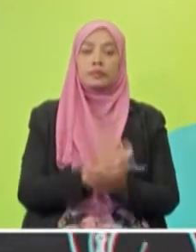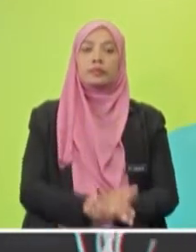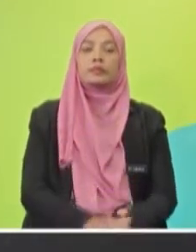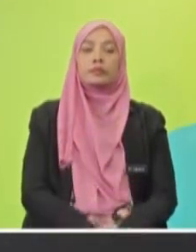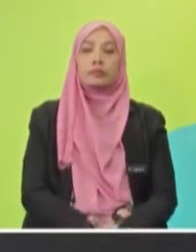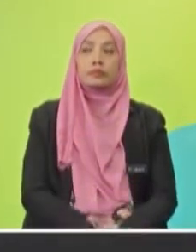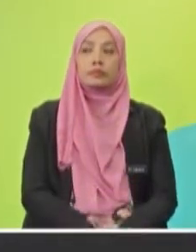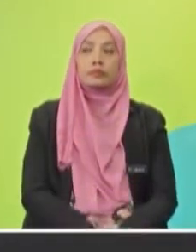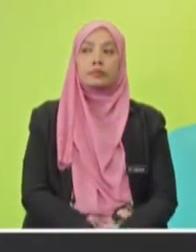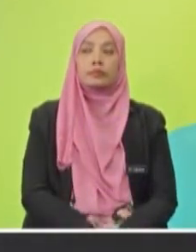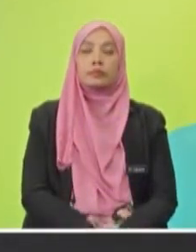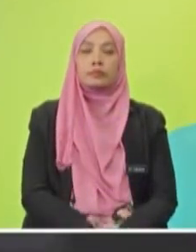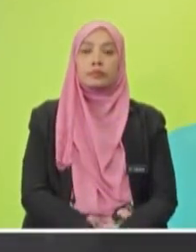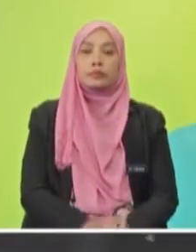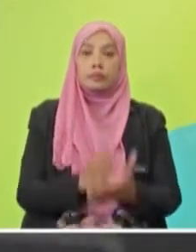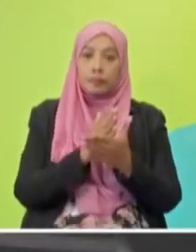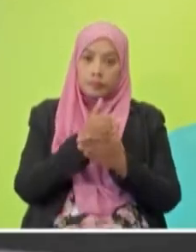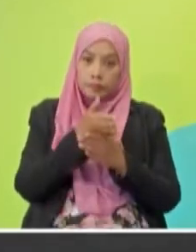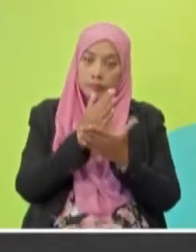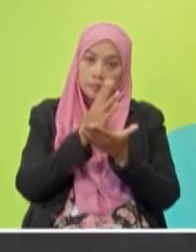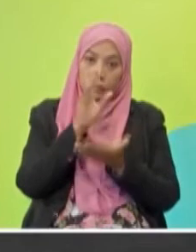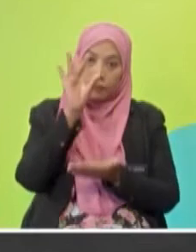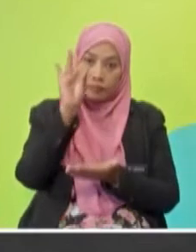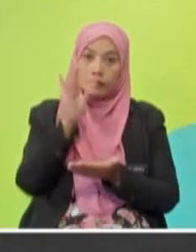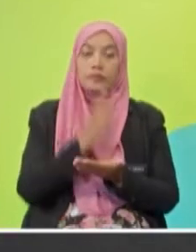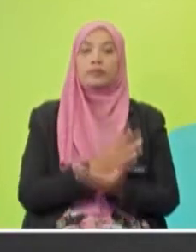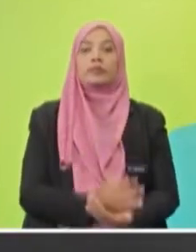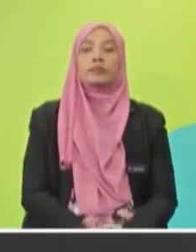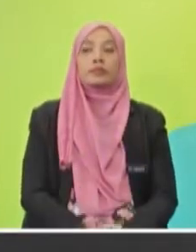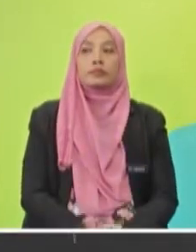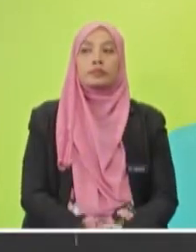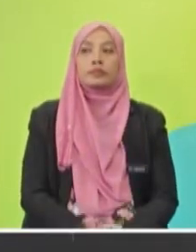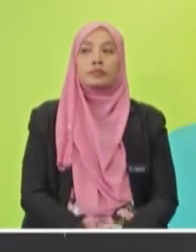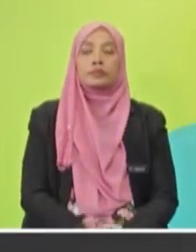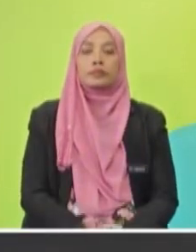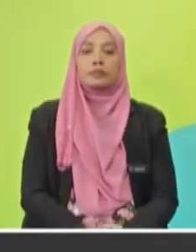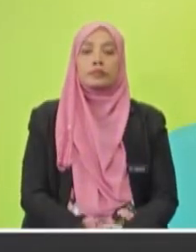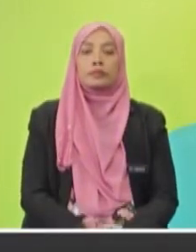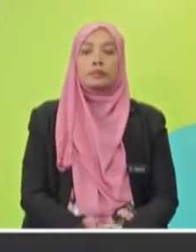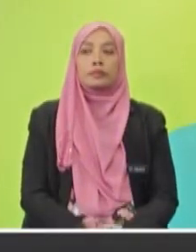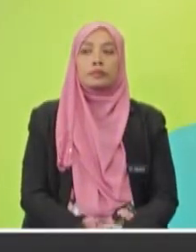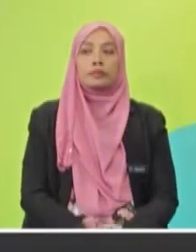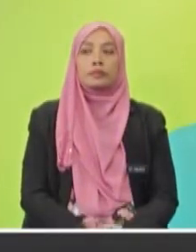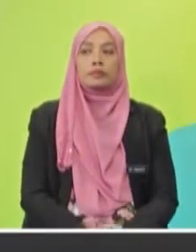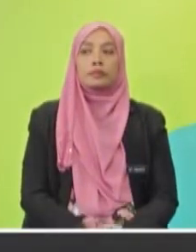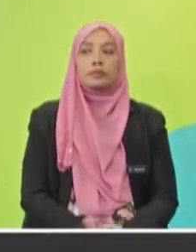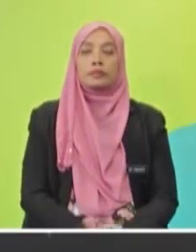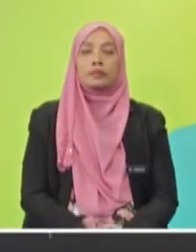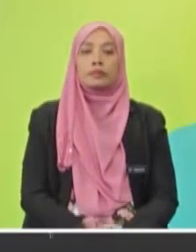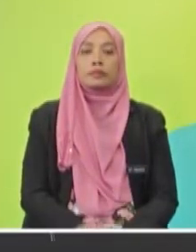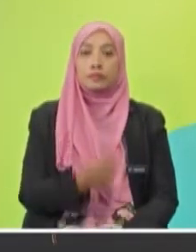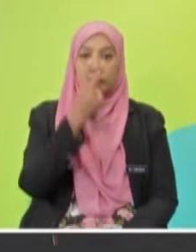tu? 8, Igo. 8. Tapi cikgu nak berapa tu? 6. Okey. Yeah. Jadi cikgu boleh tulis yang pertama